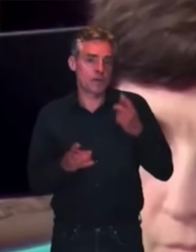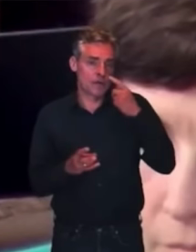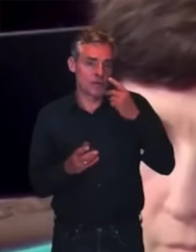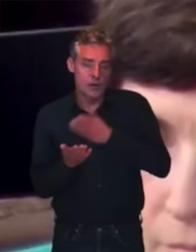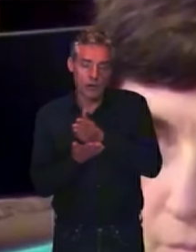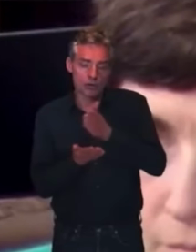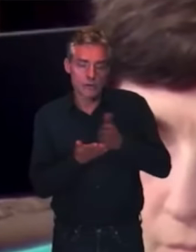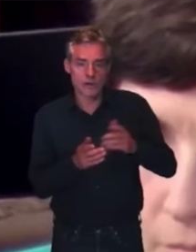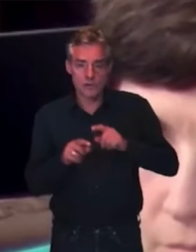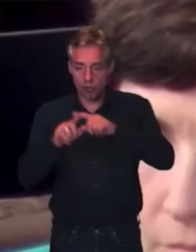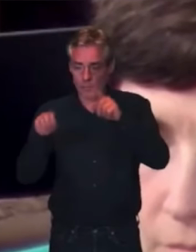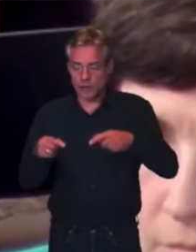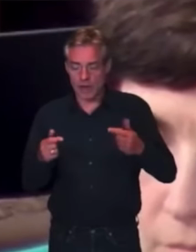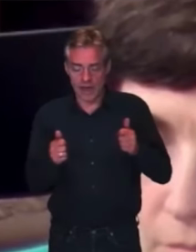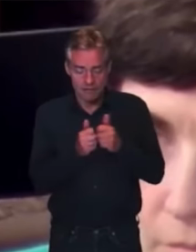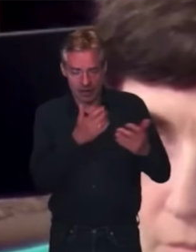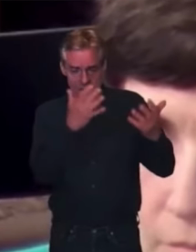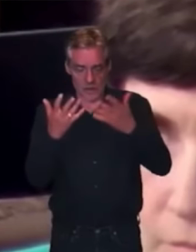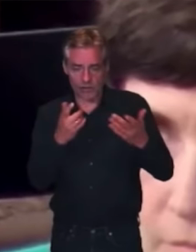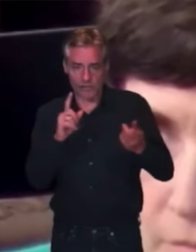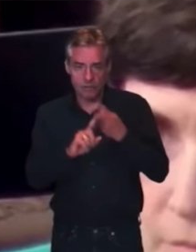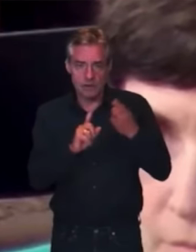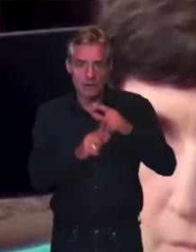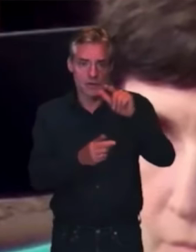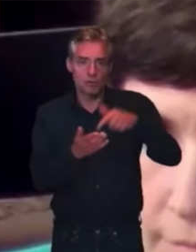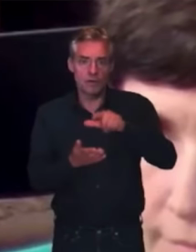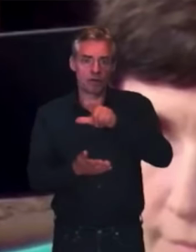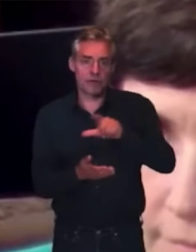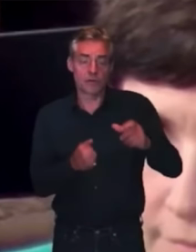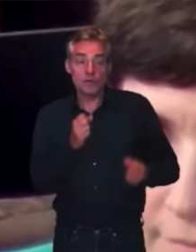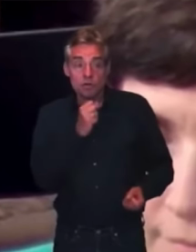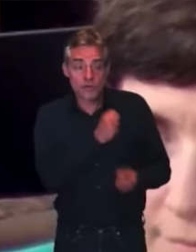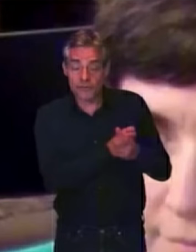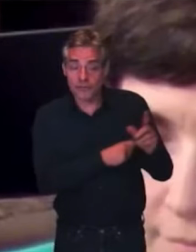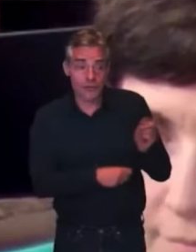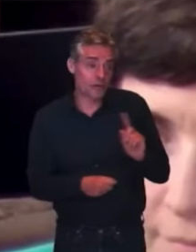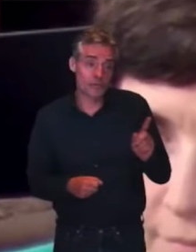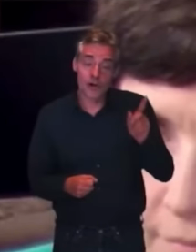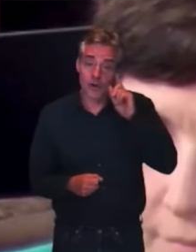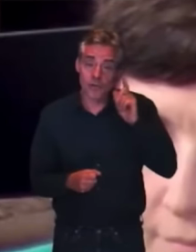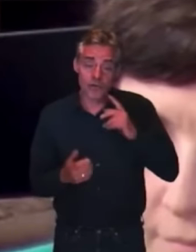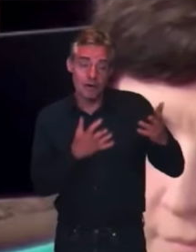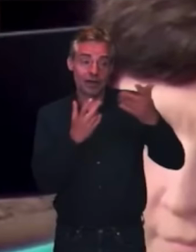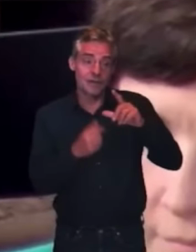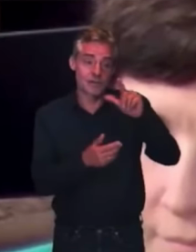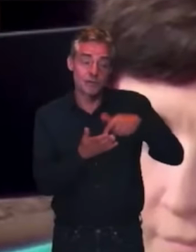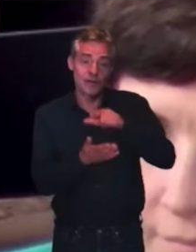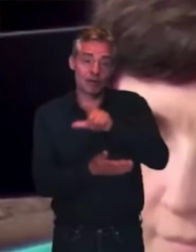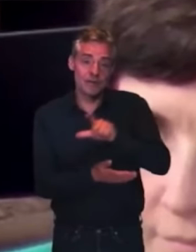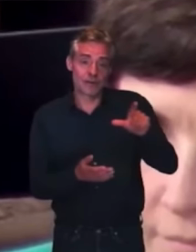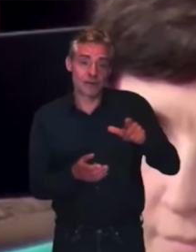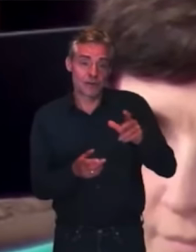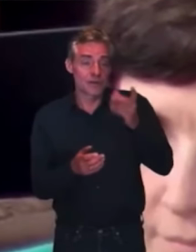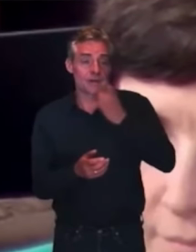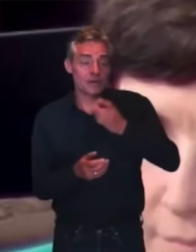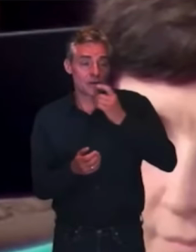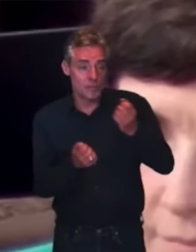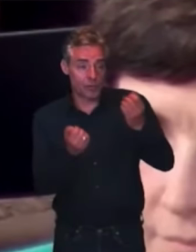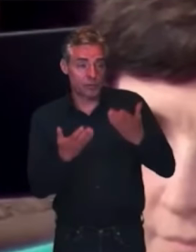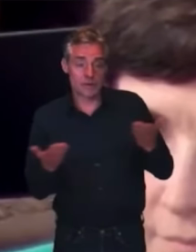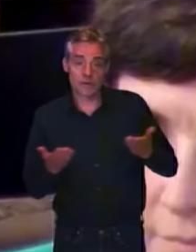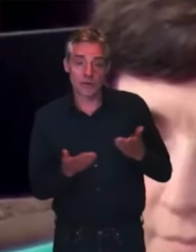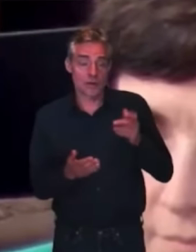orientations budgétaires avec les chiffres spéculés de 2022. Sauf que les chiffres spéculés de 2022, c'est pas en décembre que vous les présentez,